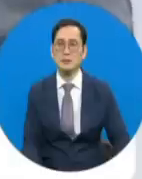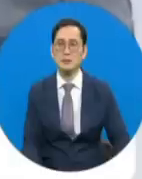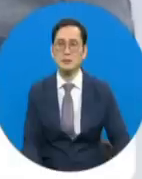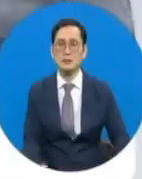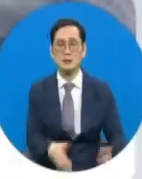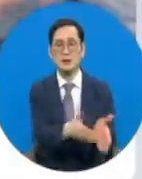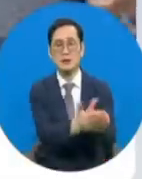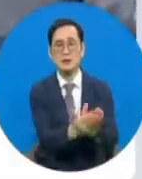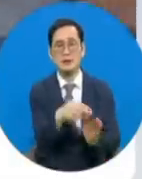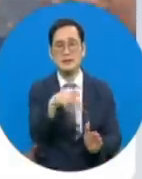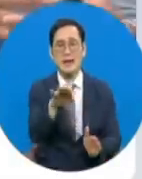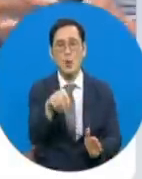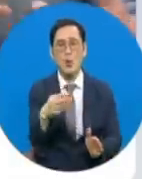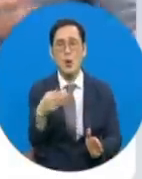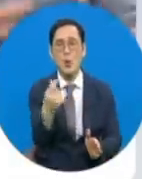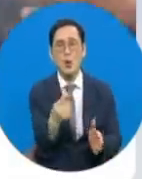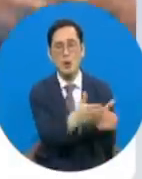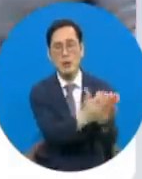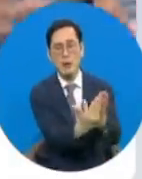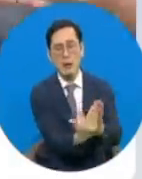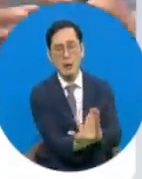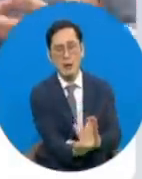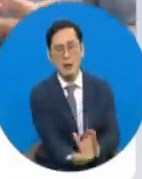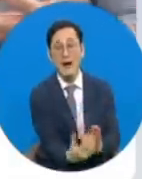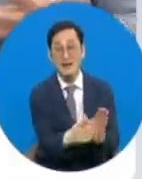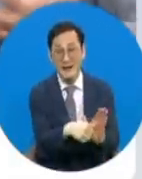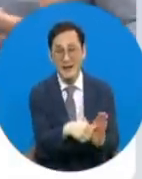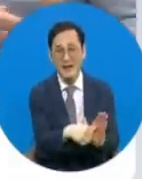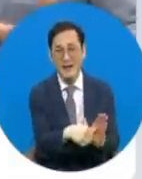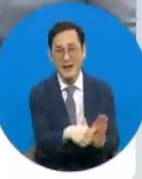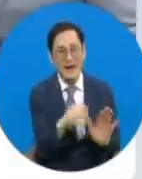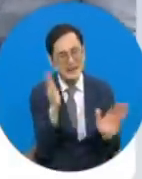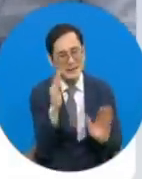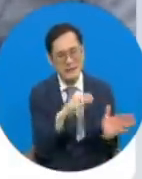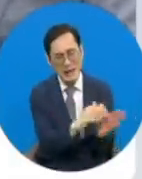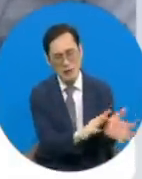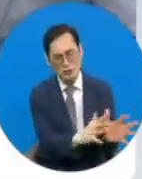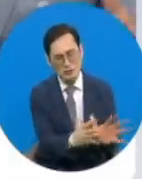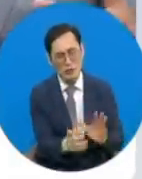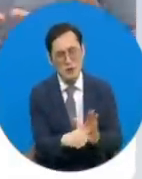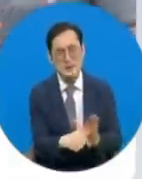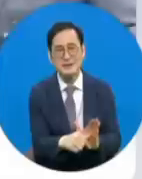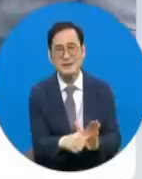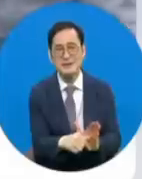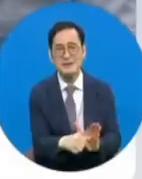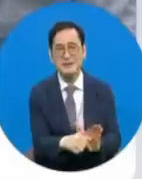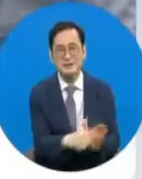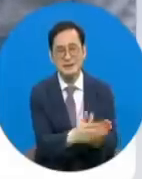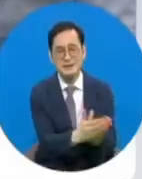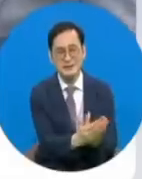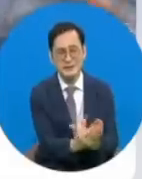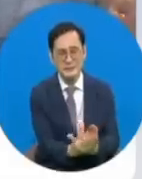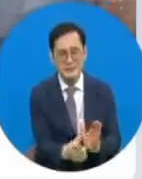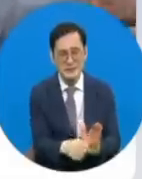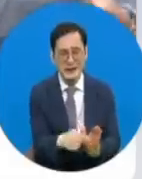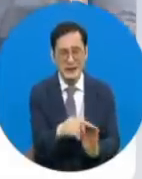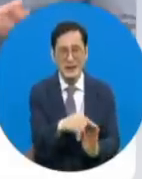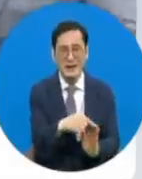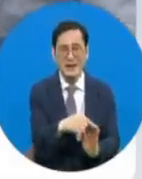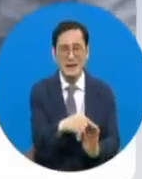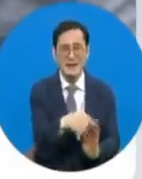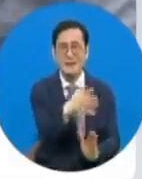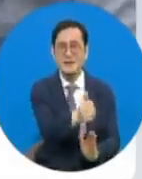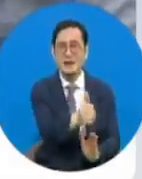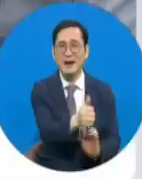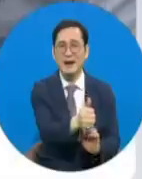들어요. 막 그 굉장히 이래경 위원장에 대한 디펜스를 해야 된 당 대변인 입장에서 자꾸